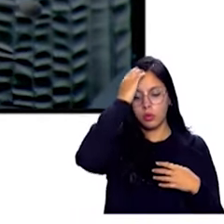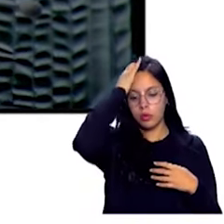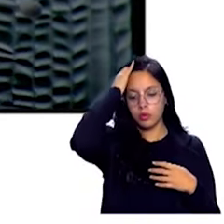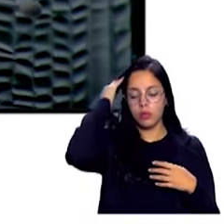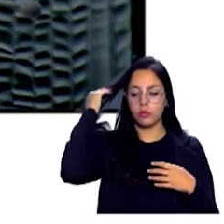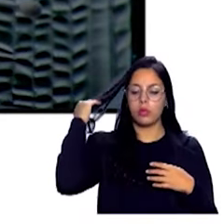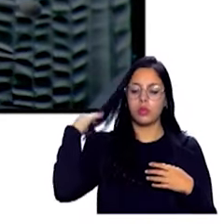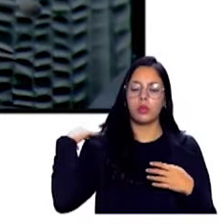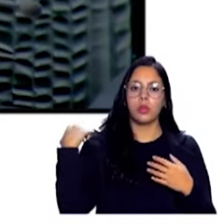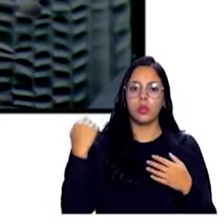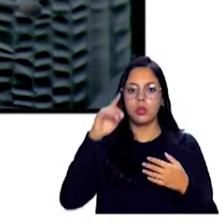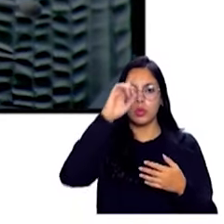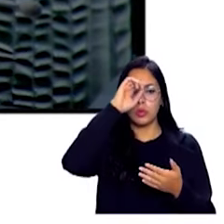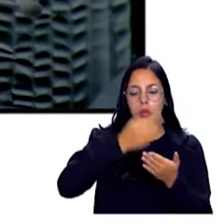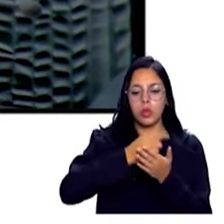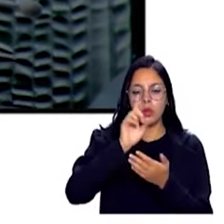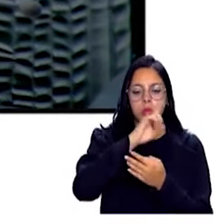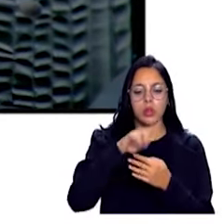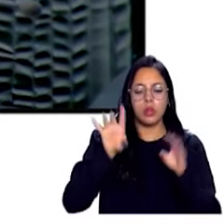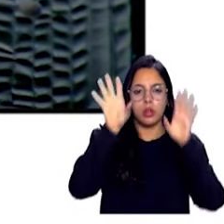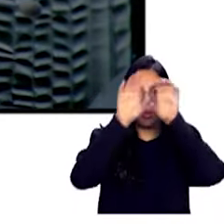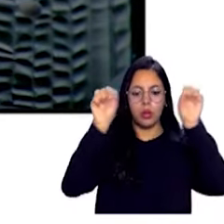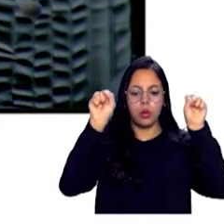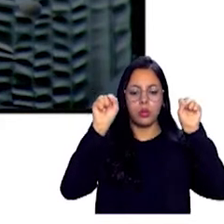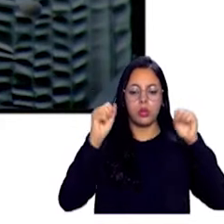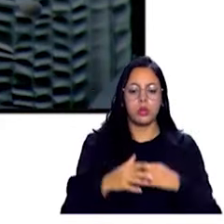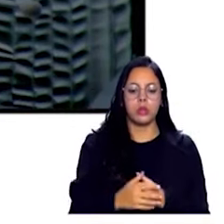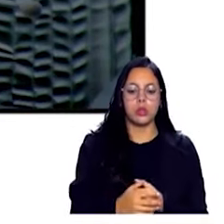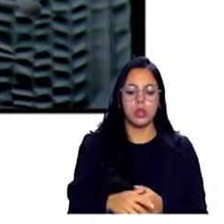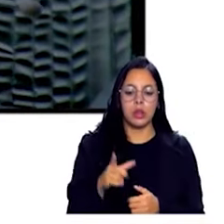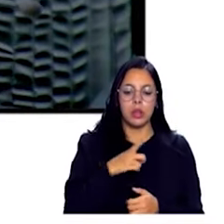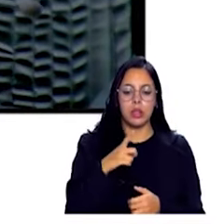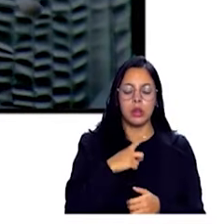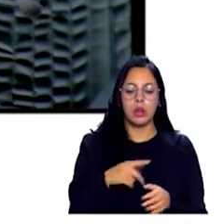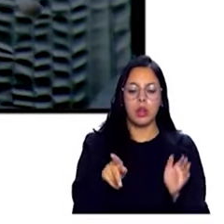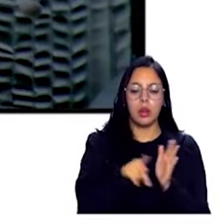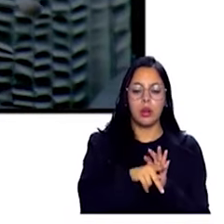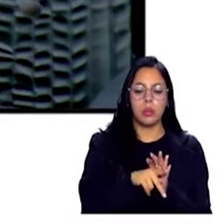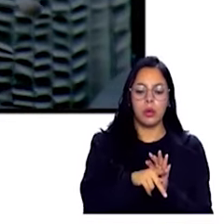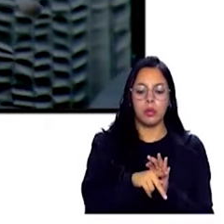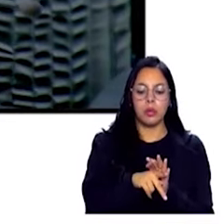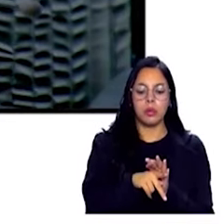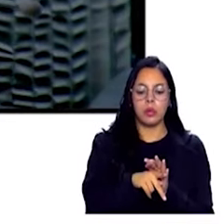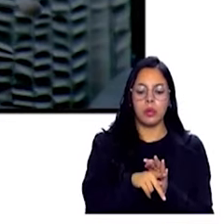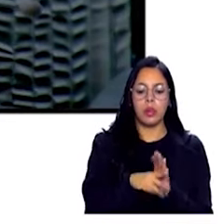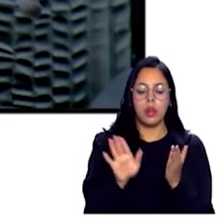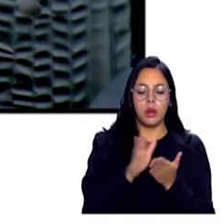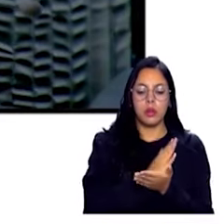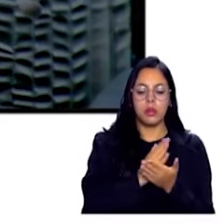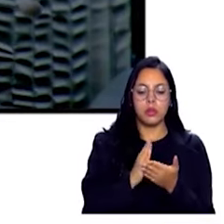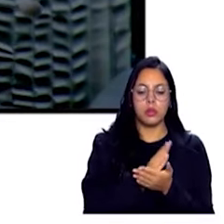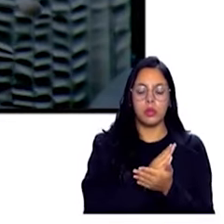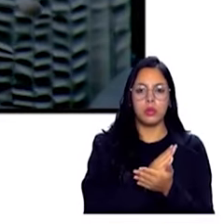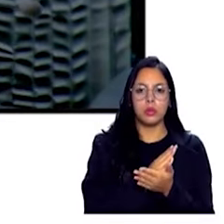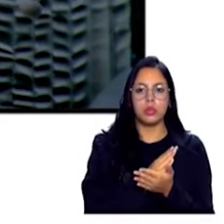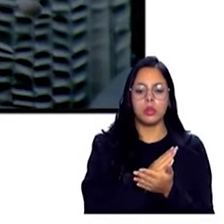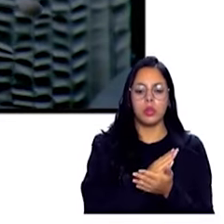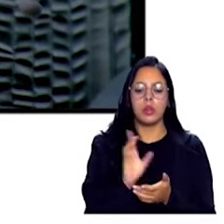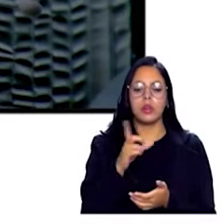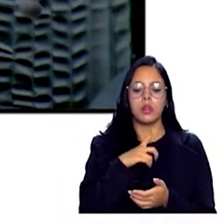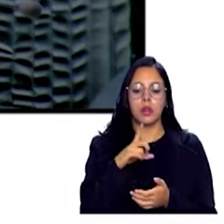cassation produit de la jurisprudence ET finalement ce qui compte c'est la Motivation de ces